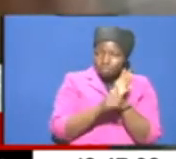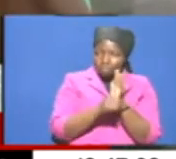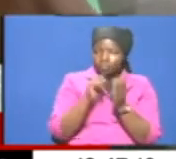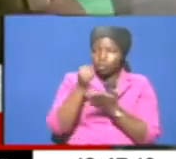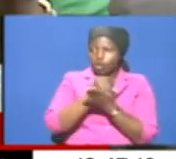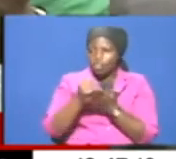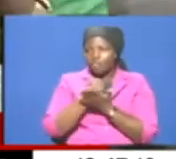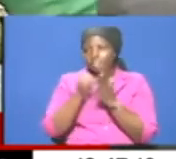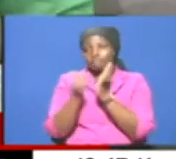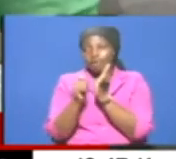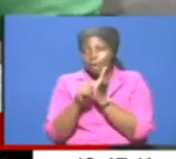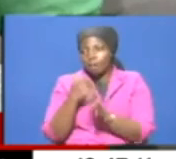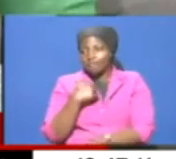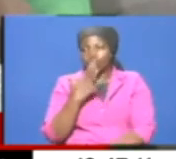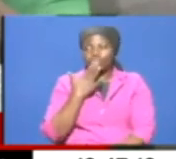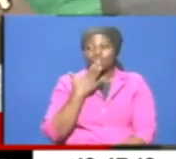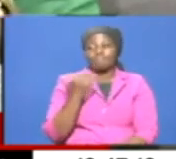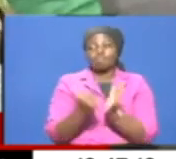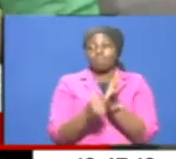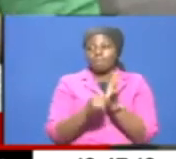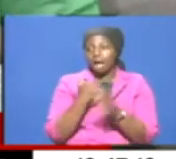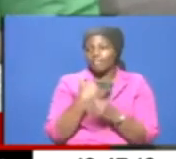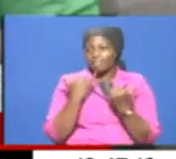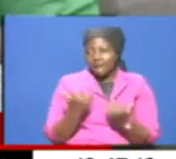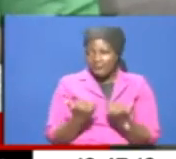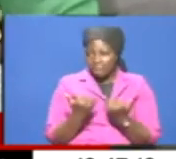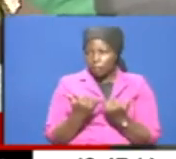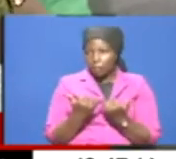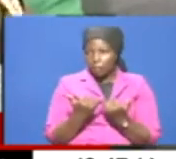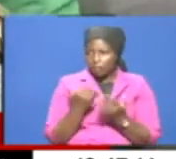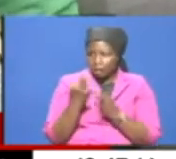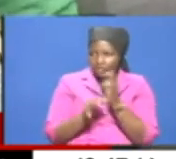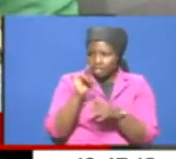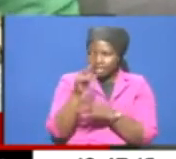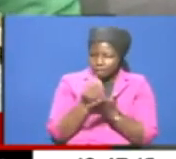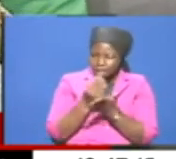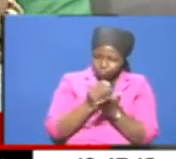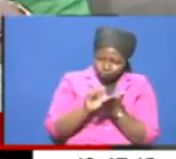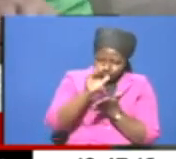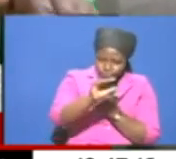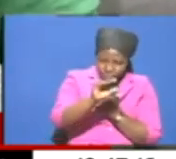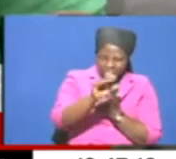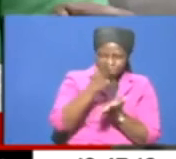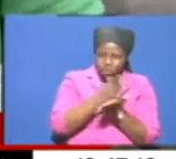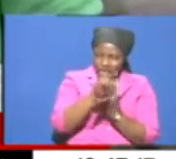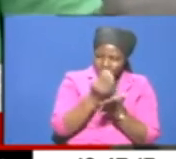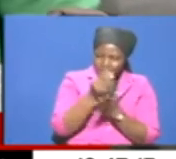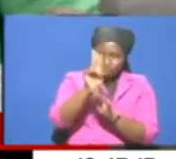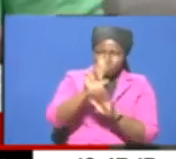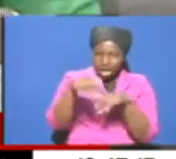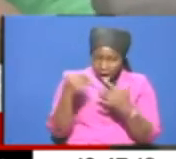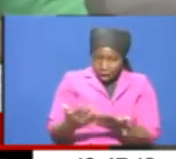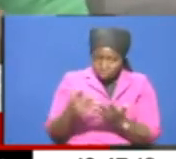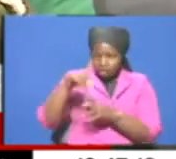nayo ndio hii, ndio hiyo. Swali ni hii pesa hata kama inatolewa, mm-hmm, inaenda wapi? Mm-hmm. System siwe in place.